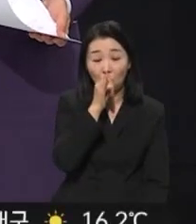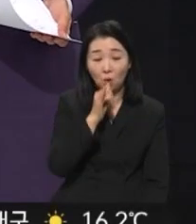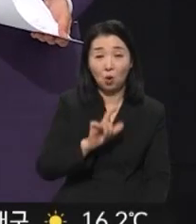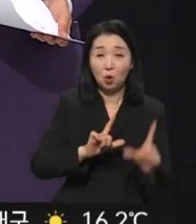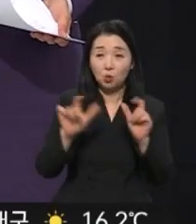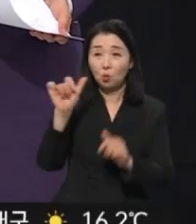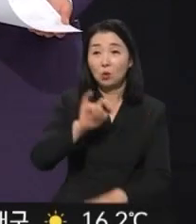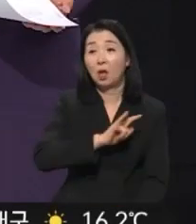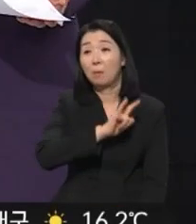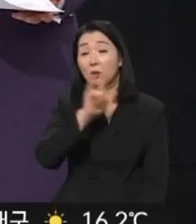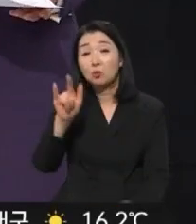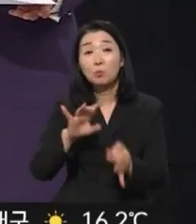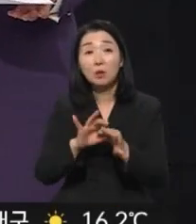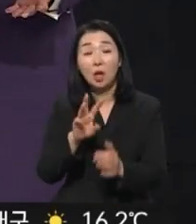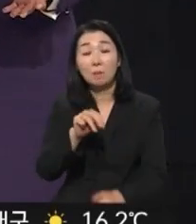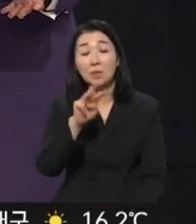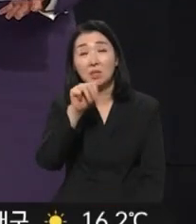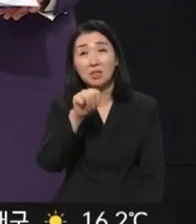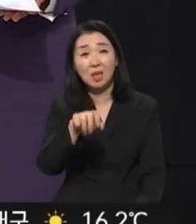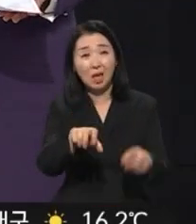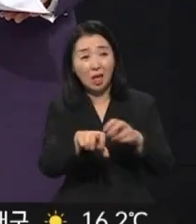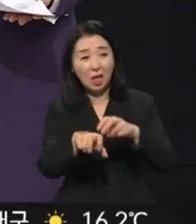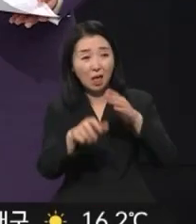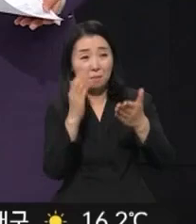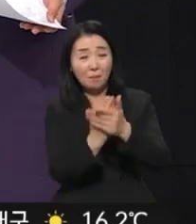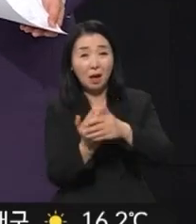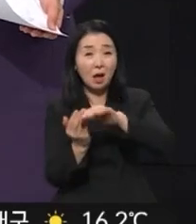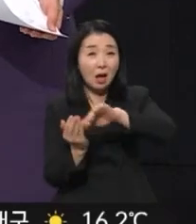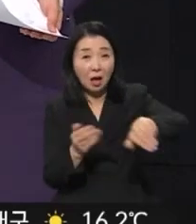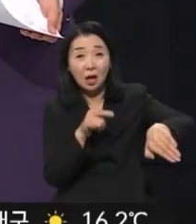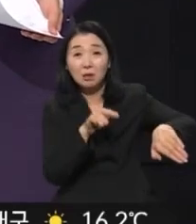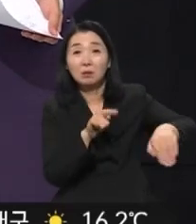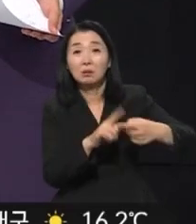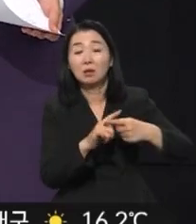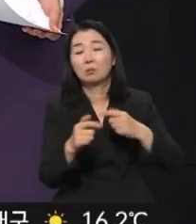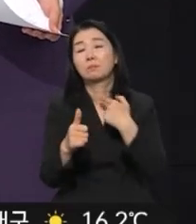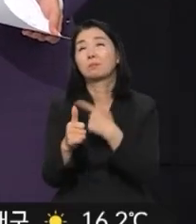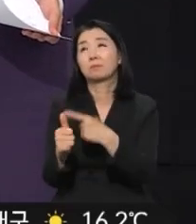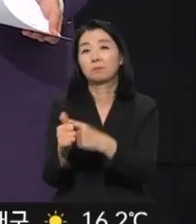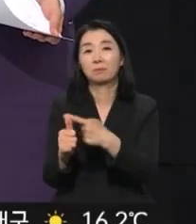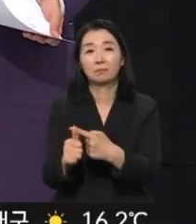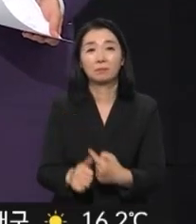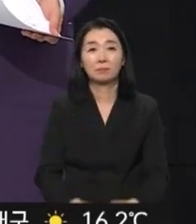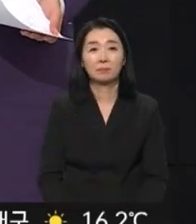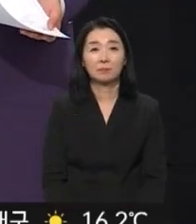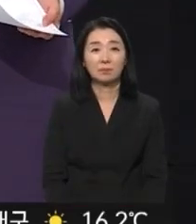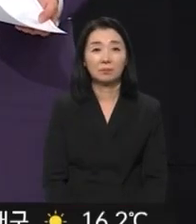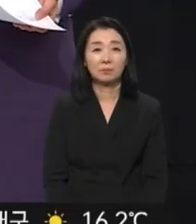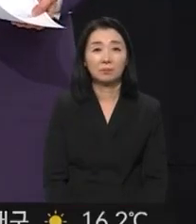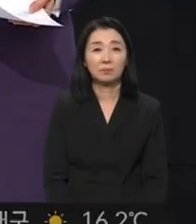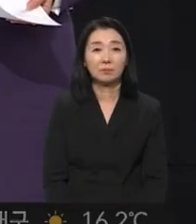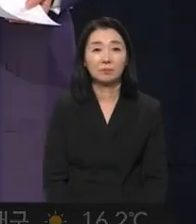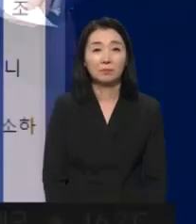동남아 순방 일정에 MBC 기자들의 전용기 탑승을 제안한 것에 대해서도 쓴소리를 이어갔습니다.